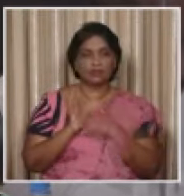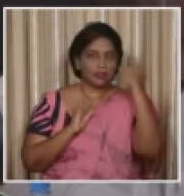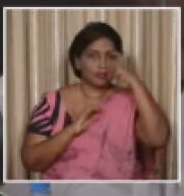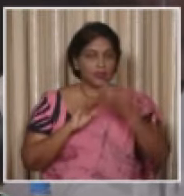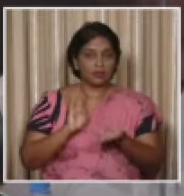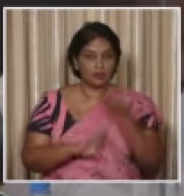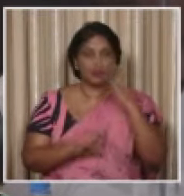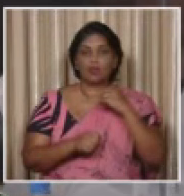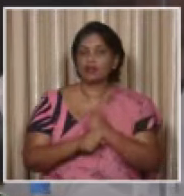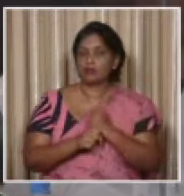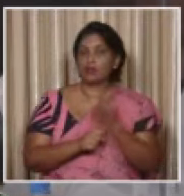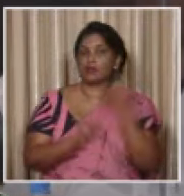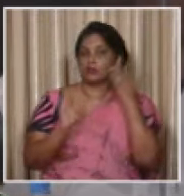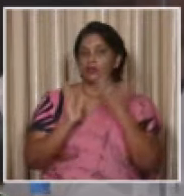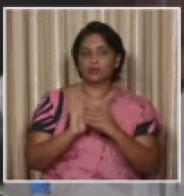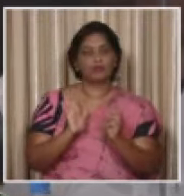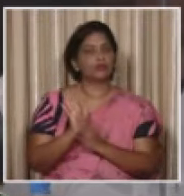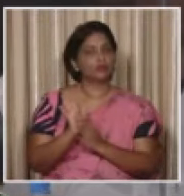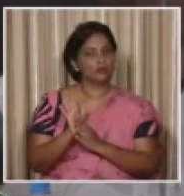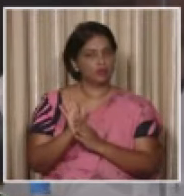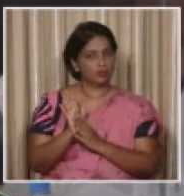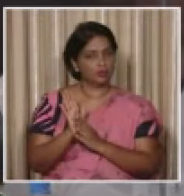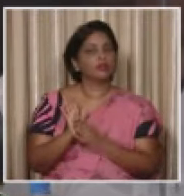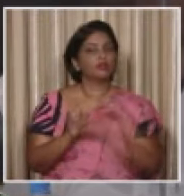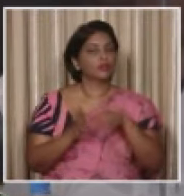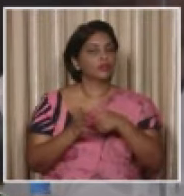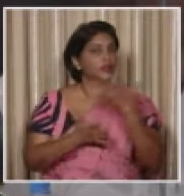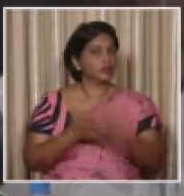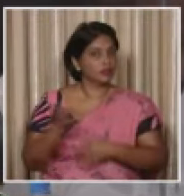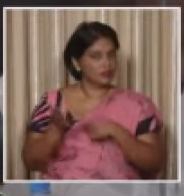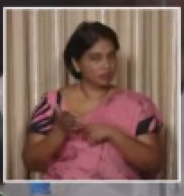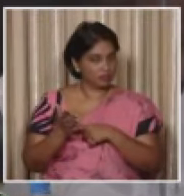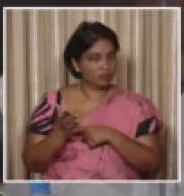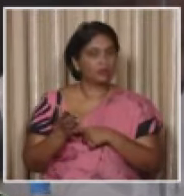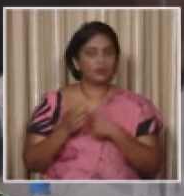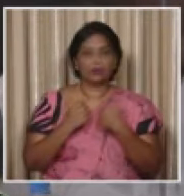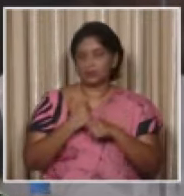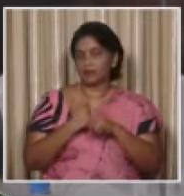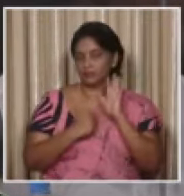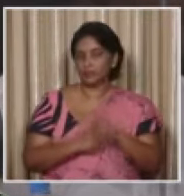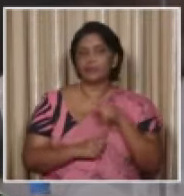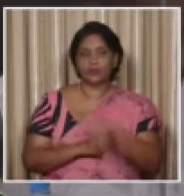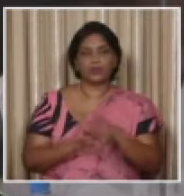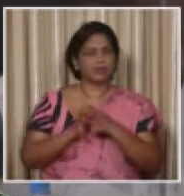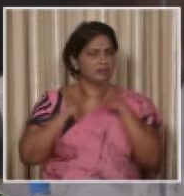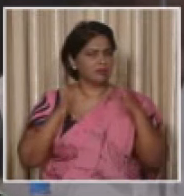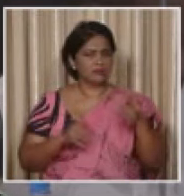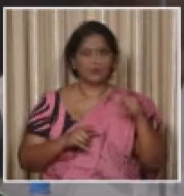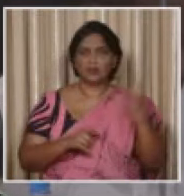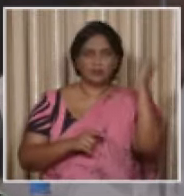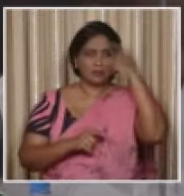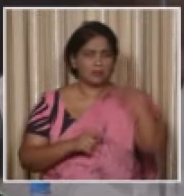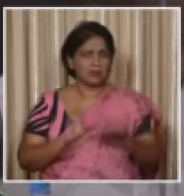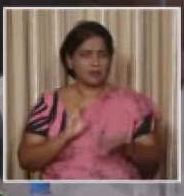වැටුප් වැඩි කිරීම පිළිබඳ රජයේ මුදල් පිළිබඳ කාර්ක සභාව මෙම වාර්තාවේ සකස් කෙරිණි. මෙම බරපතල වැටුප්